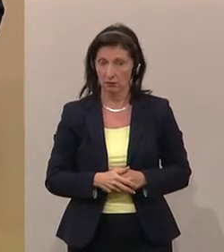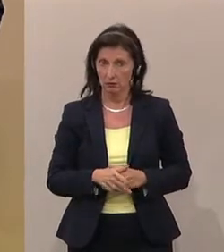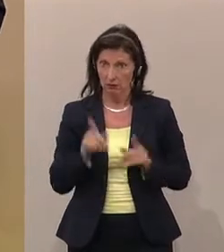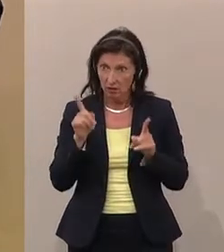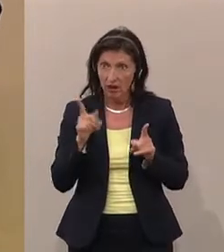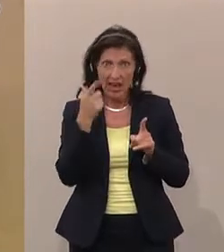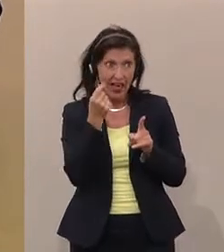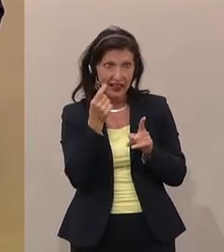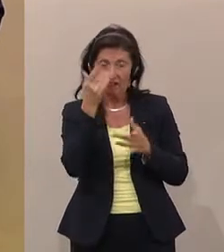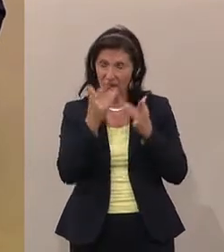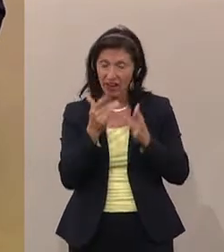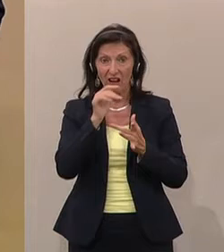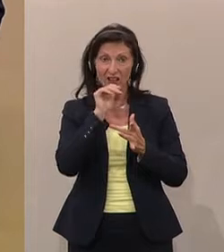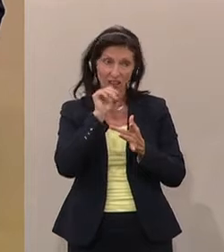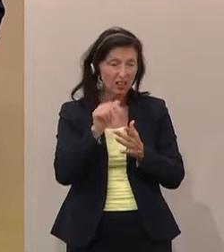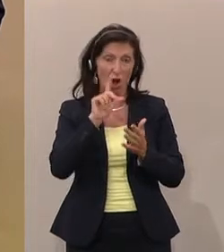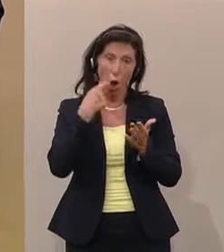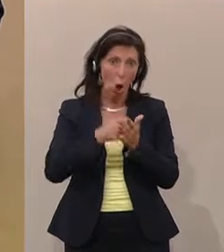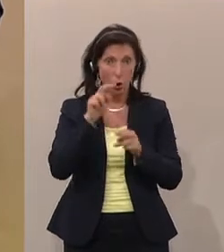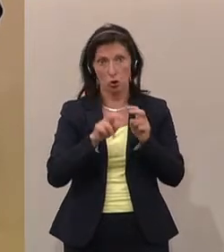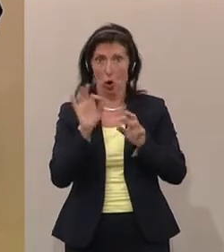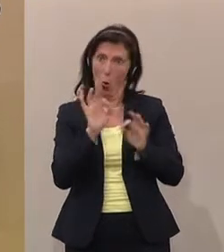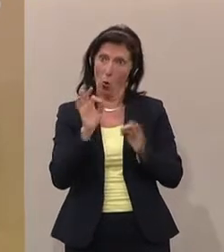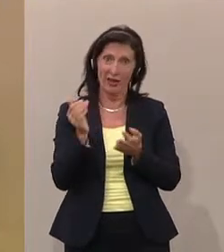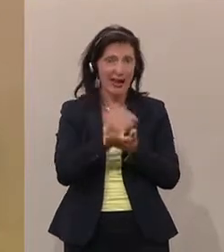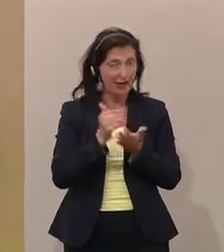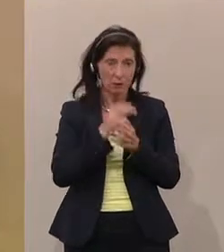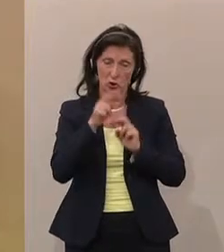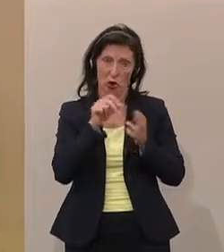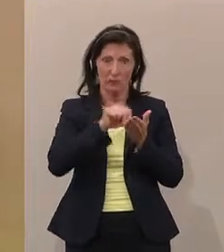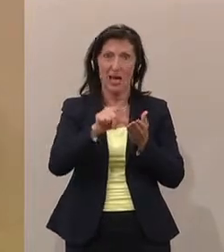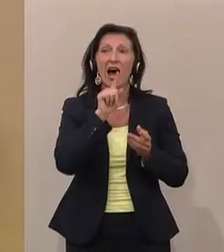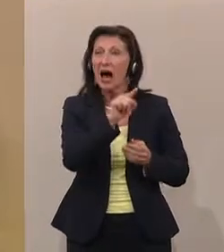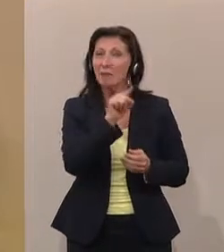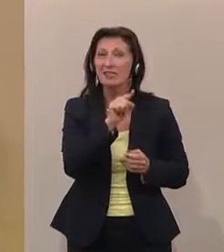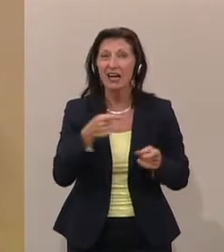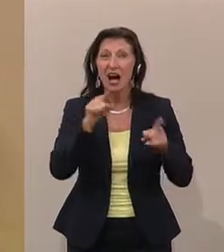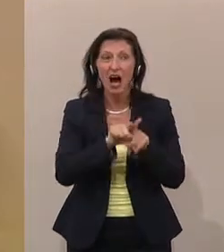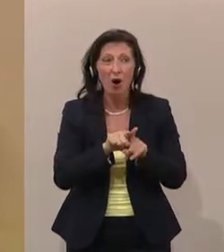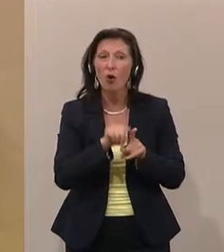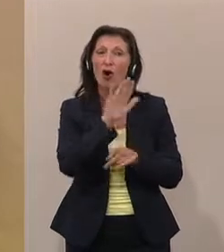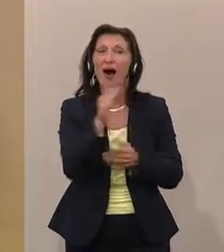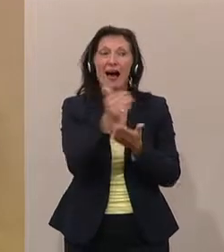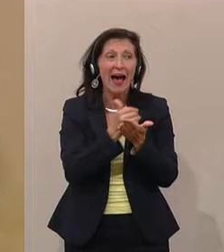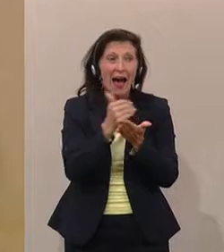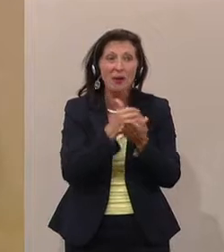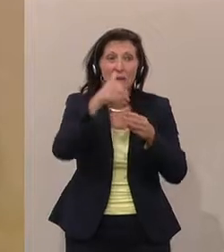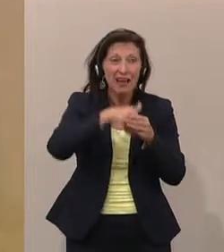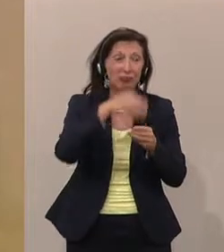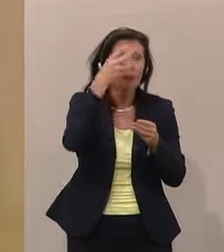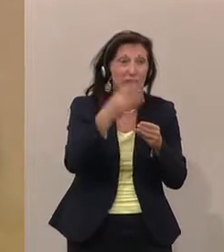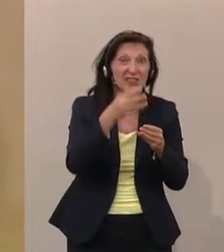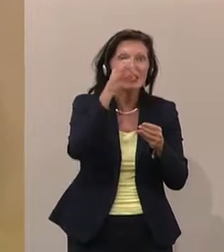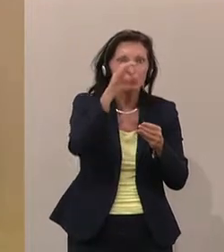zahlen vielleicht keine Lohn- und Einkommensteuer, aber sie zahlen genauso ca. 40% von ihren Einkommen an Steuern